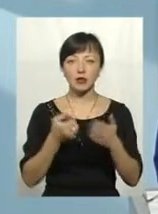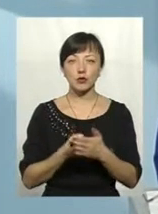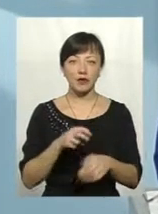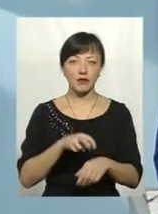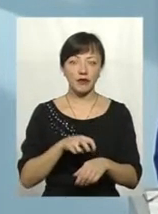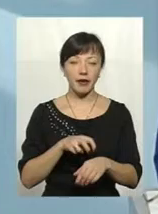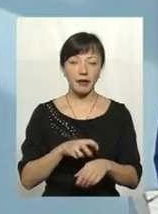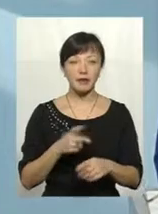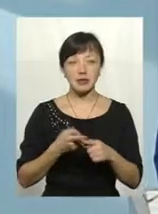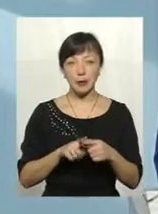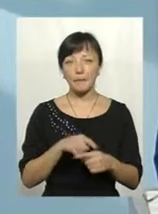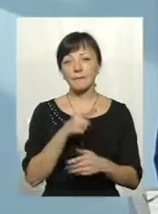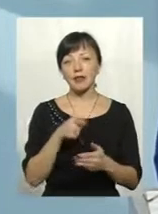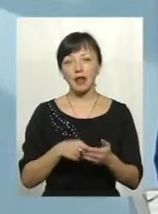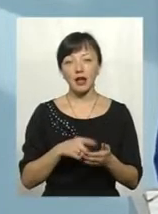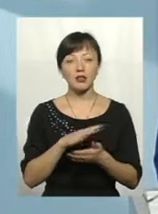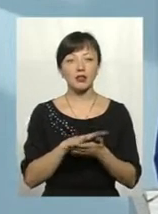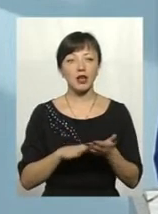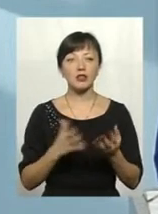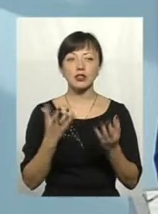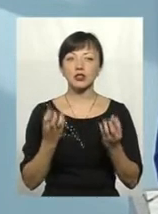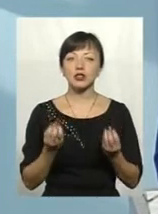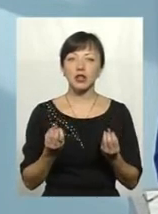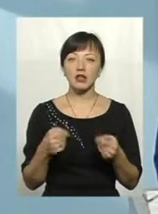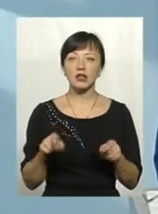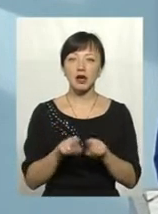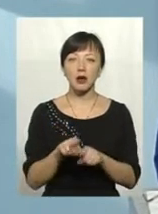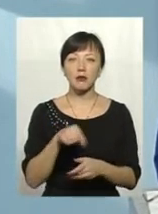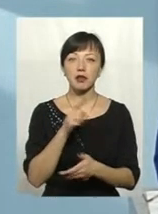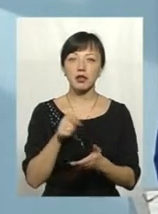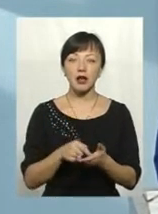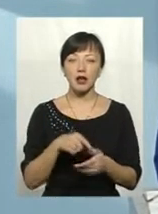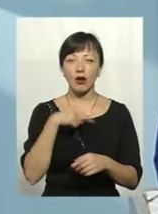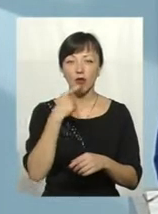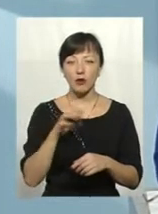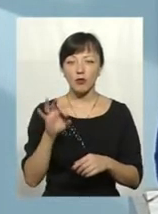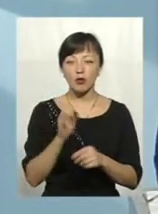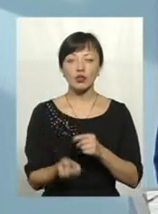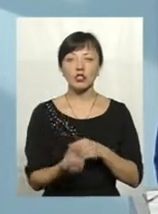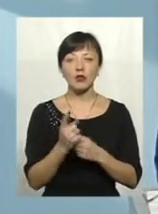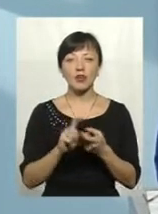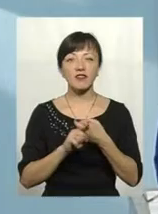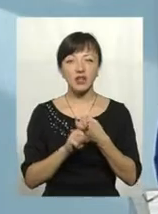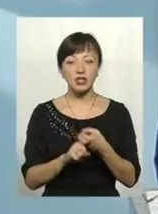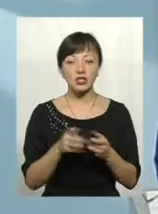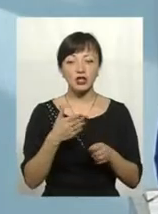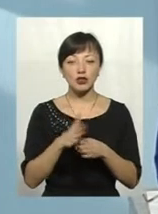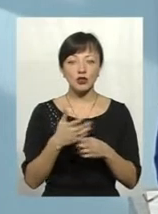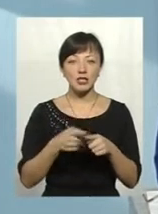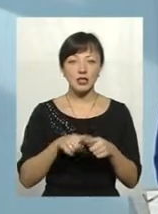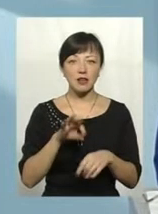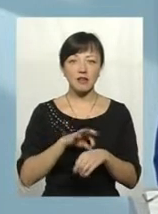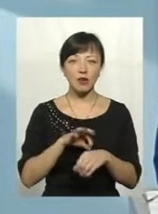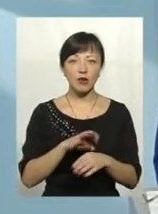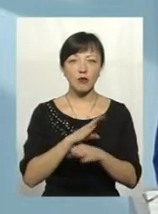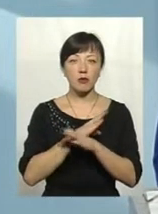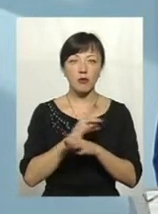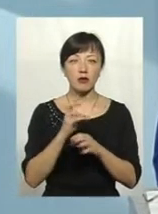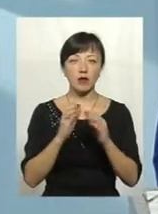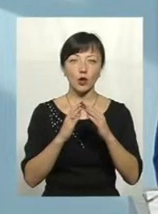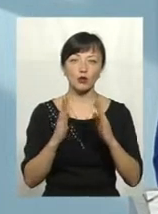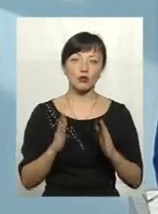Вчасно не звертаються. Ось це питання. І далі іще таке питання, що ми говорили про джерело інфекції, частково ці хворі помирають на